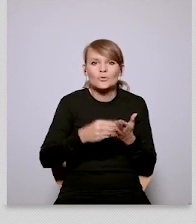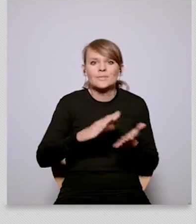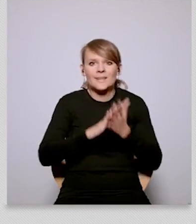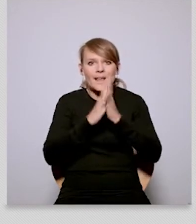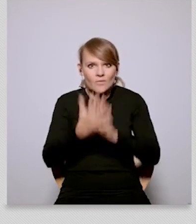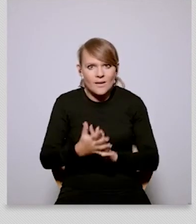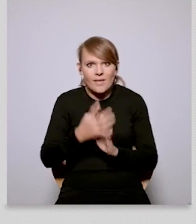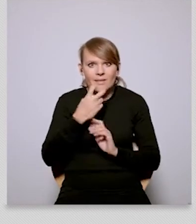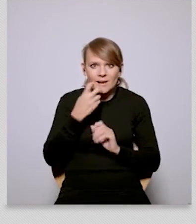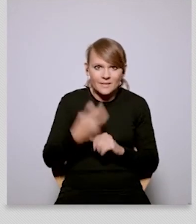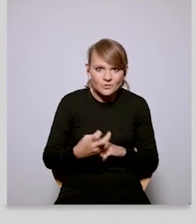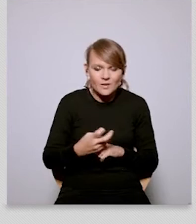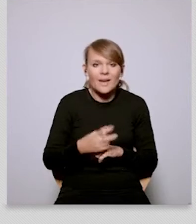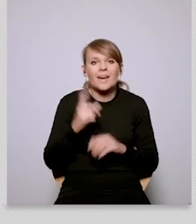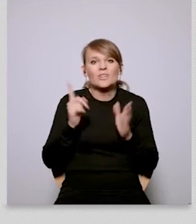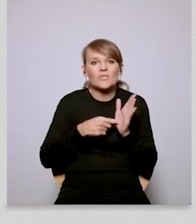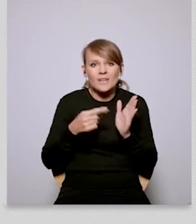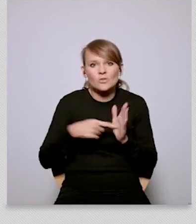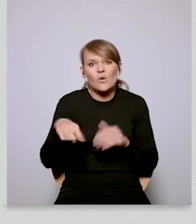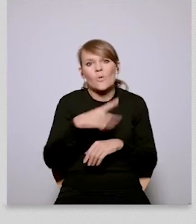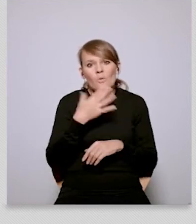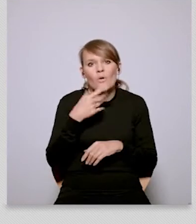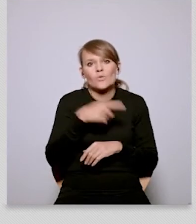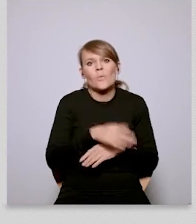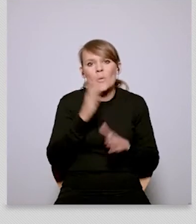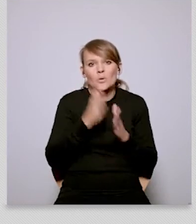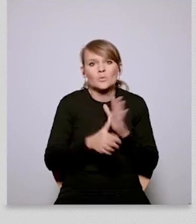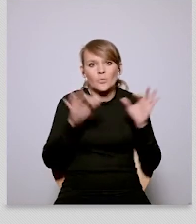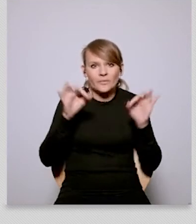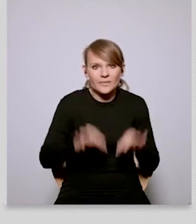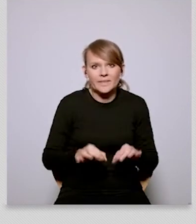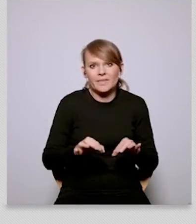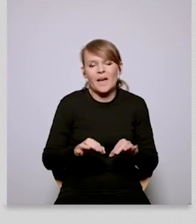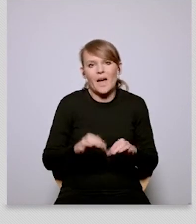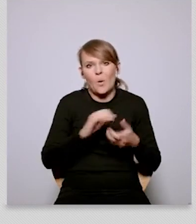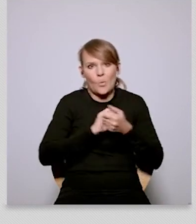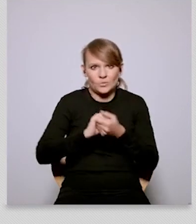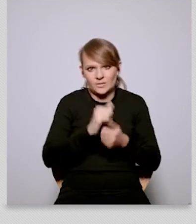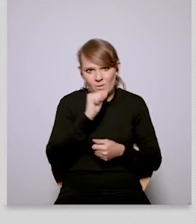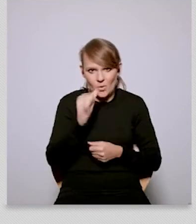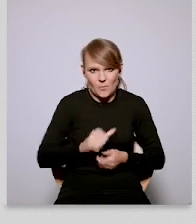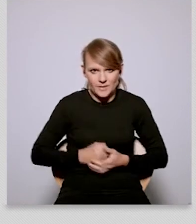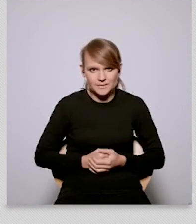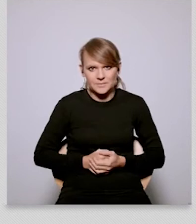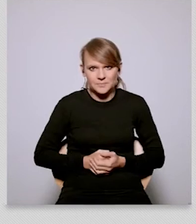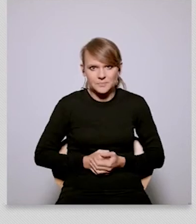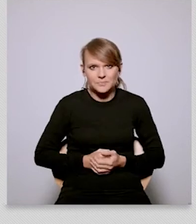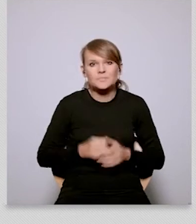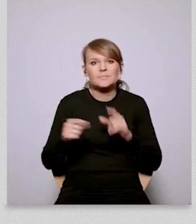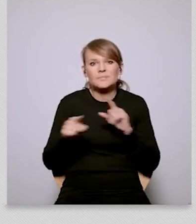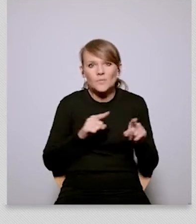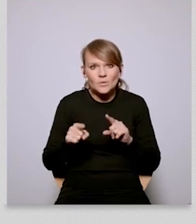energetycznej która bardzo często mówi się no że to jest po prostu wina Unii Europejskiej znaczy że to jest